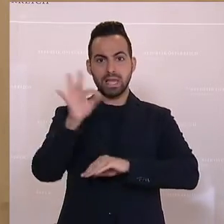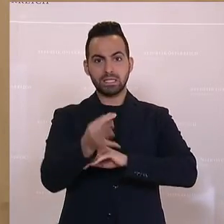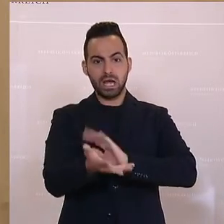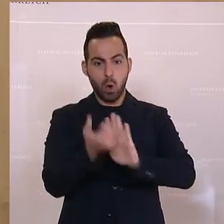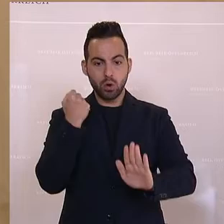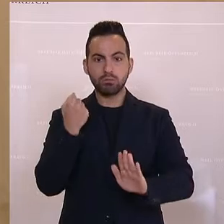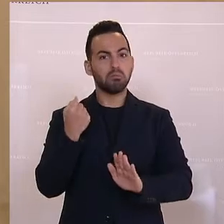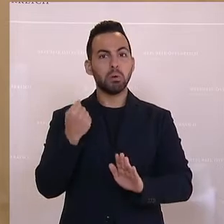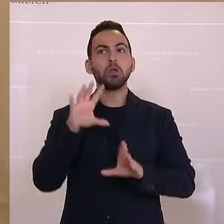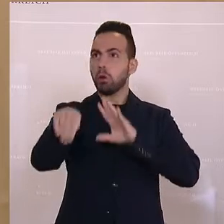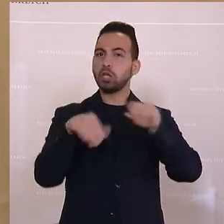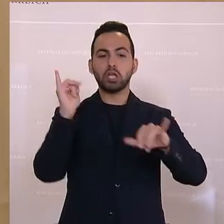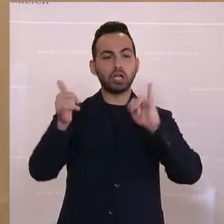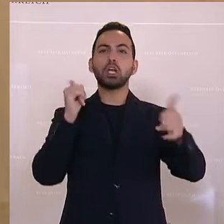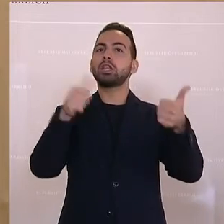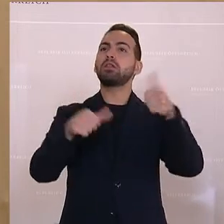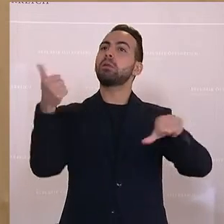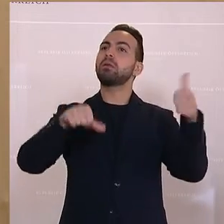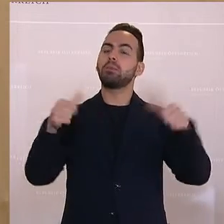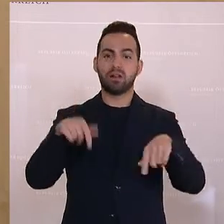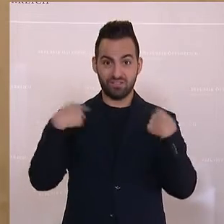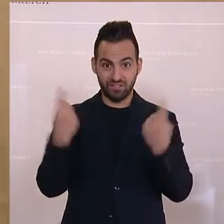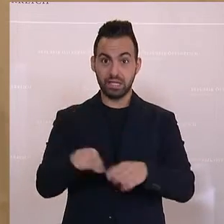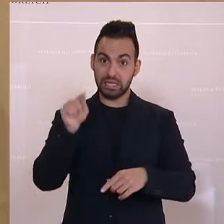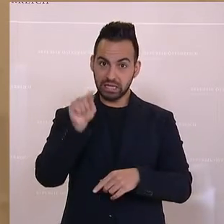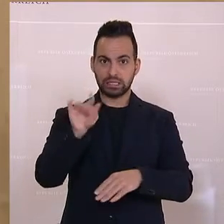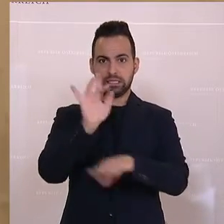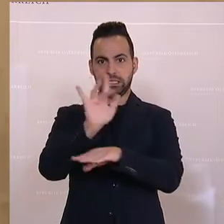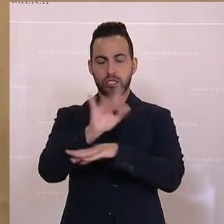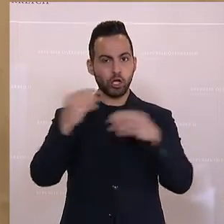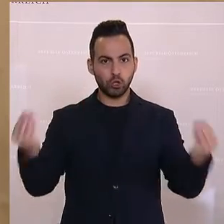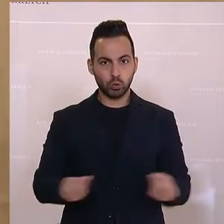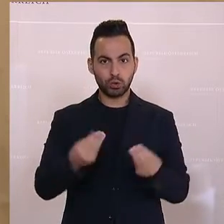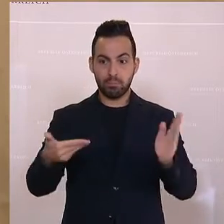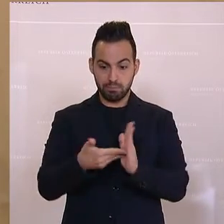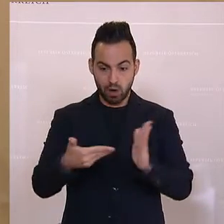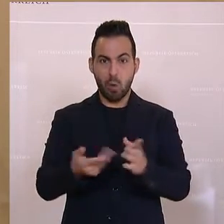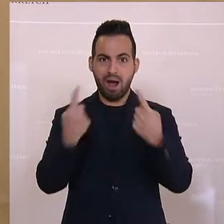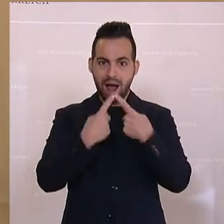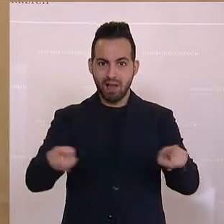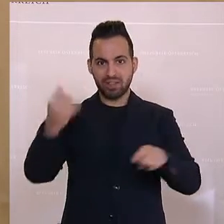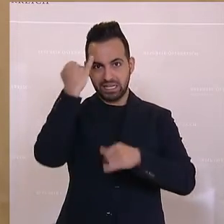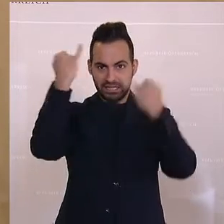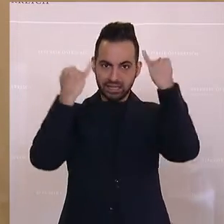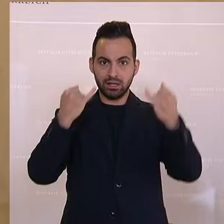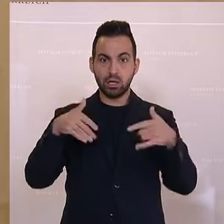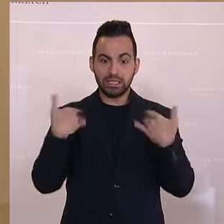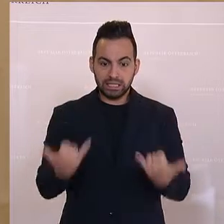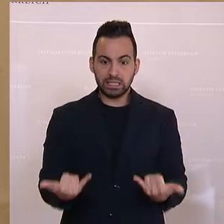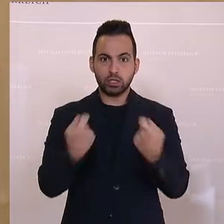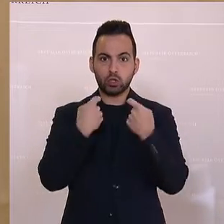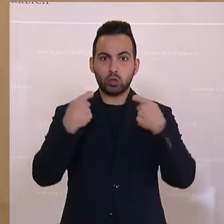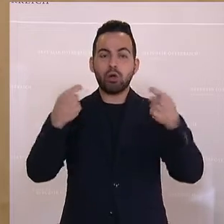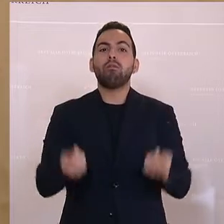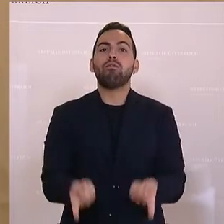dort überall dabei. Und das ist das, was wir kritisieren. Denn da bräuchte es andere Ansätze. Denn diese Teuerung kommt ja nicht